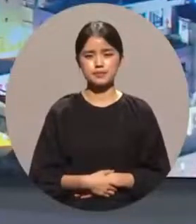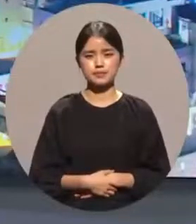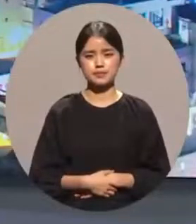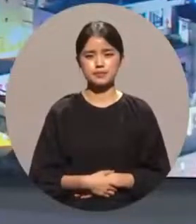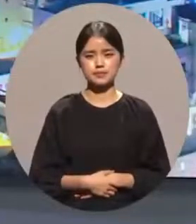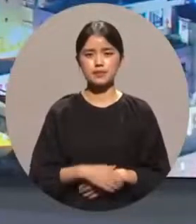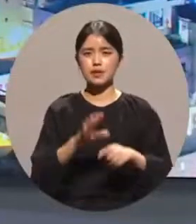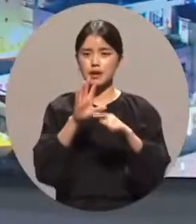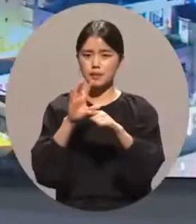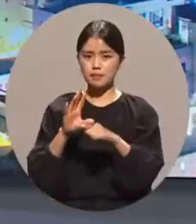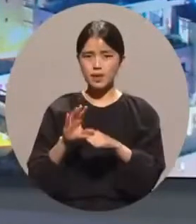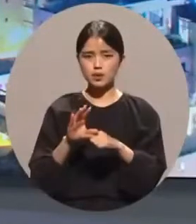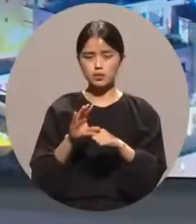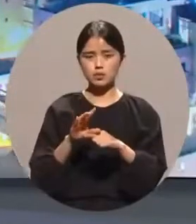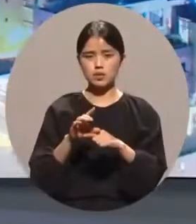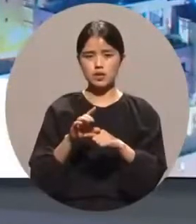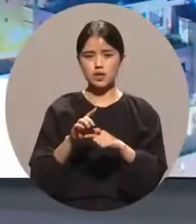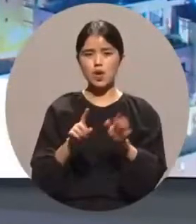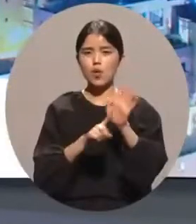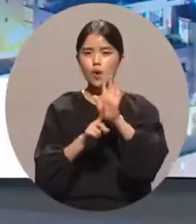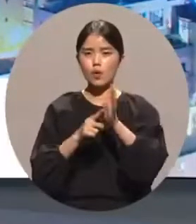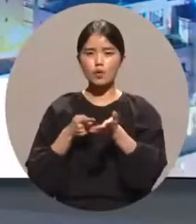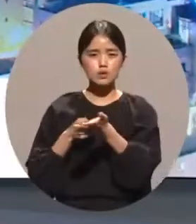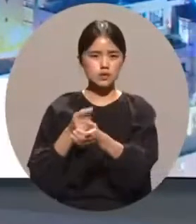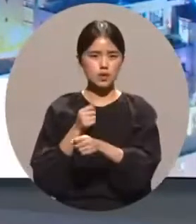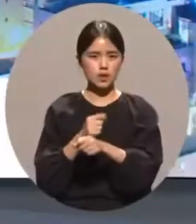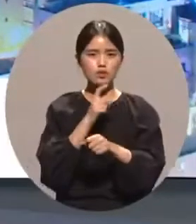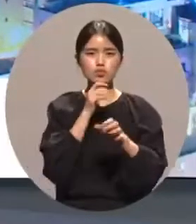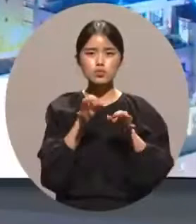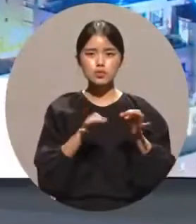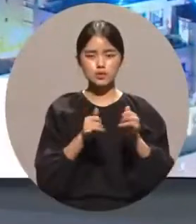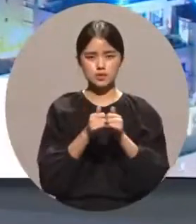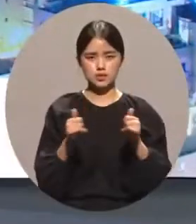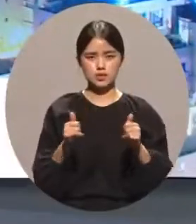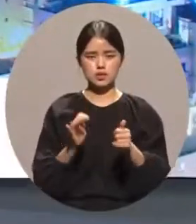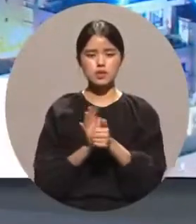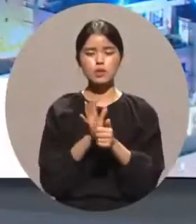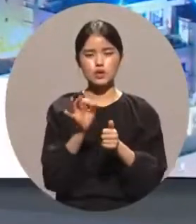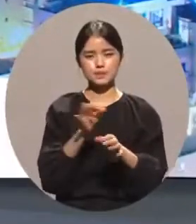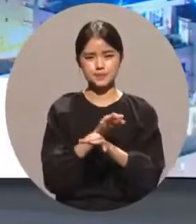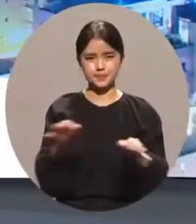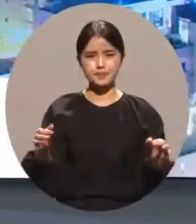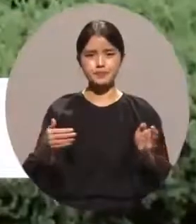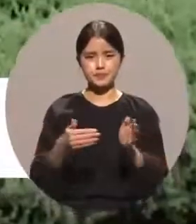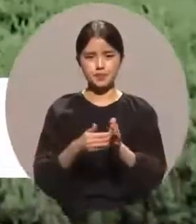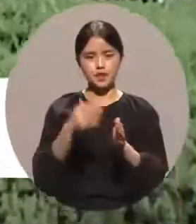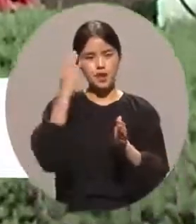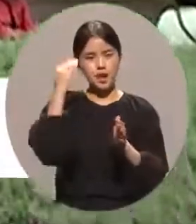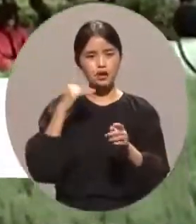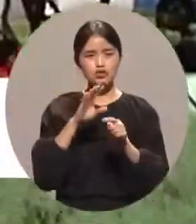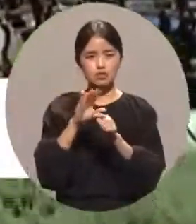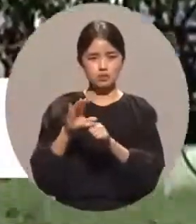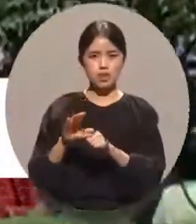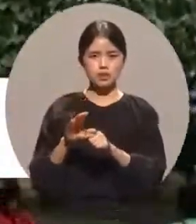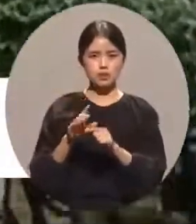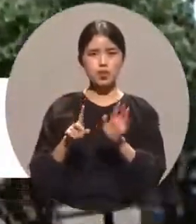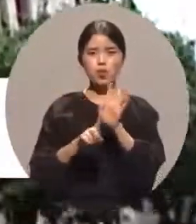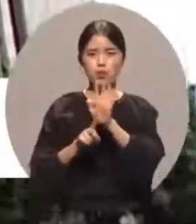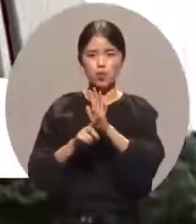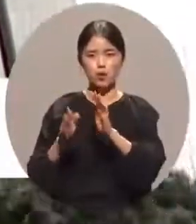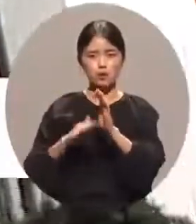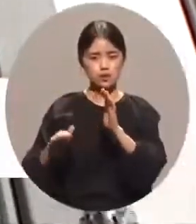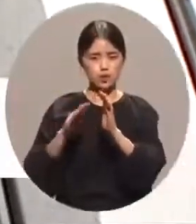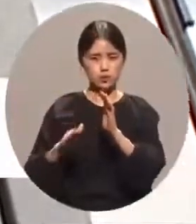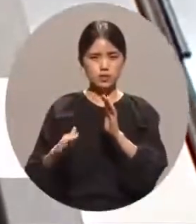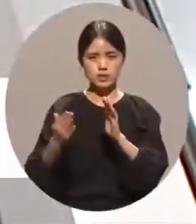방송사의 광고 우리를 한 중소 벤처기업의 게 지원금이 지급되었습니다 한국 방송 광고 치는 공사는 지난